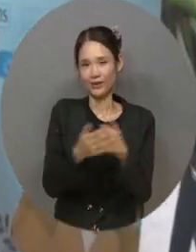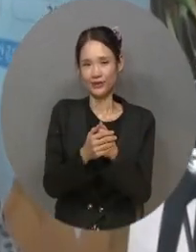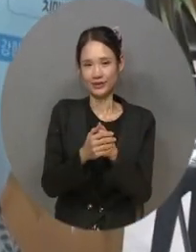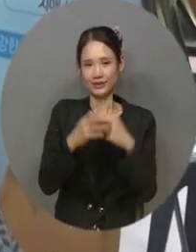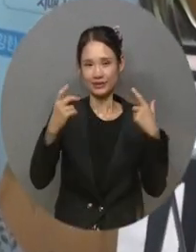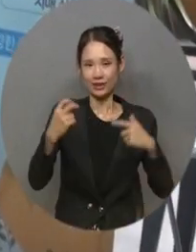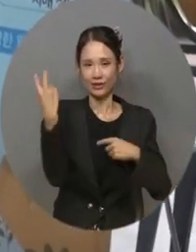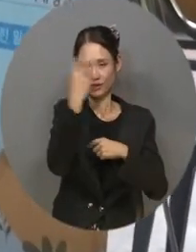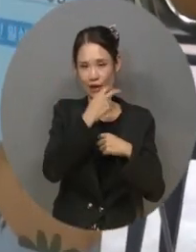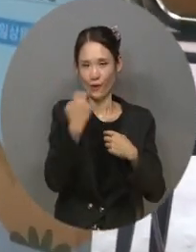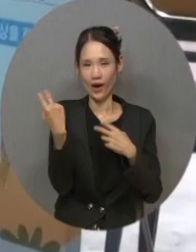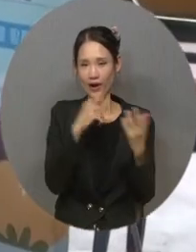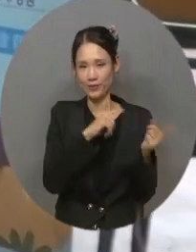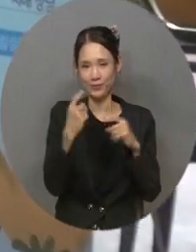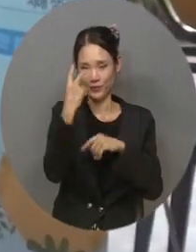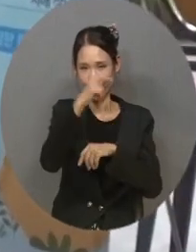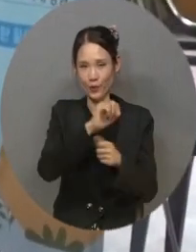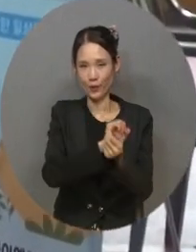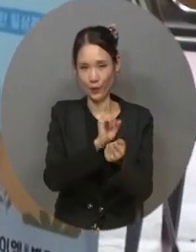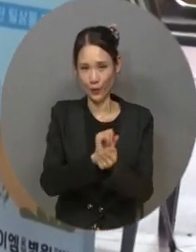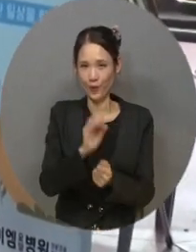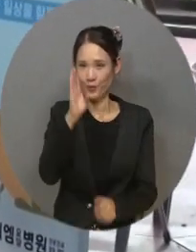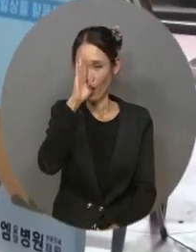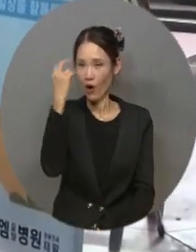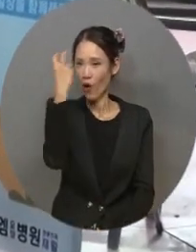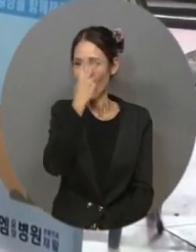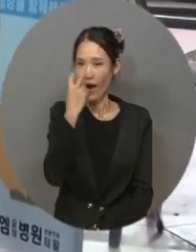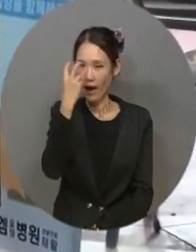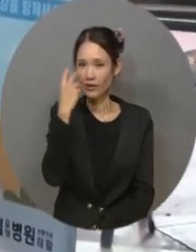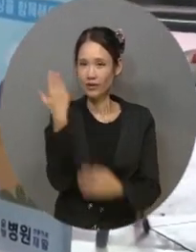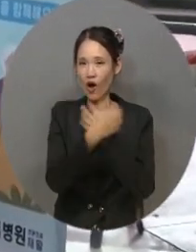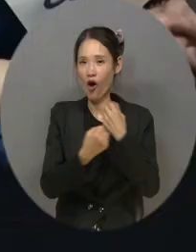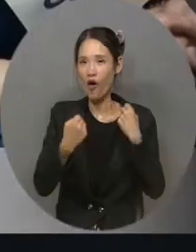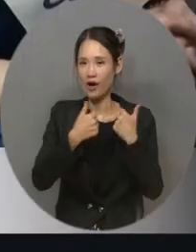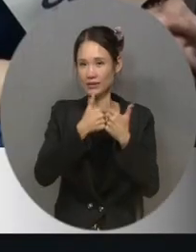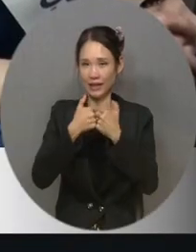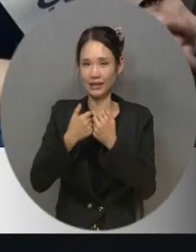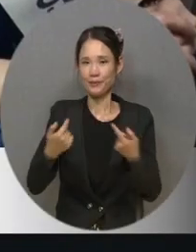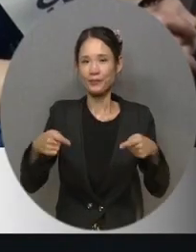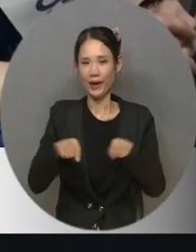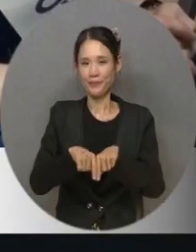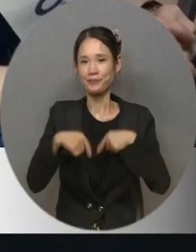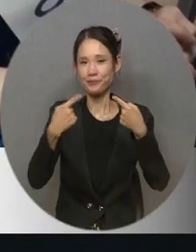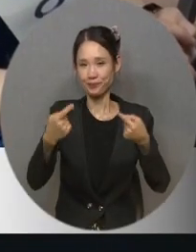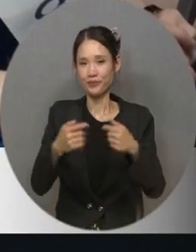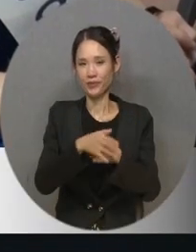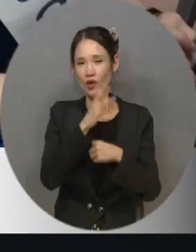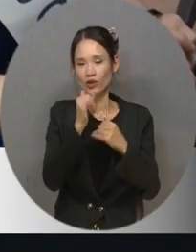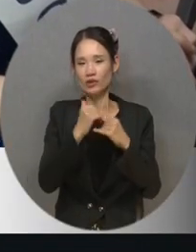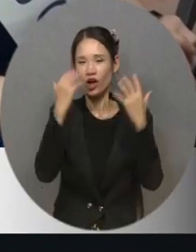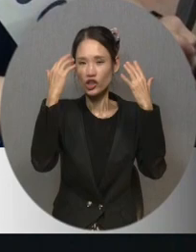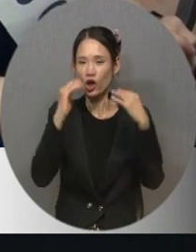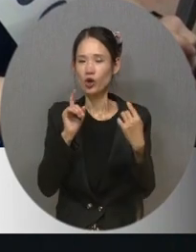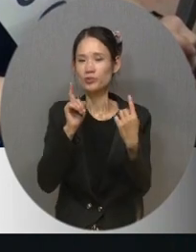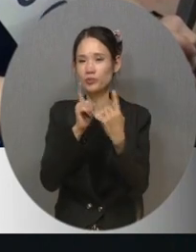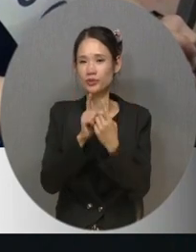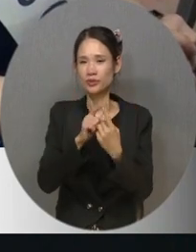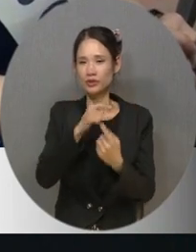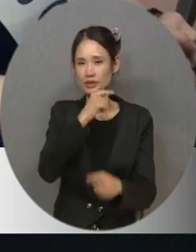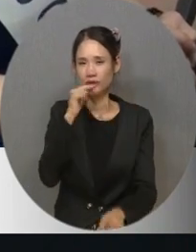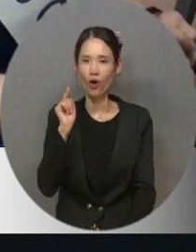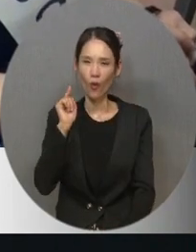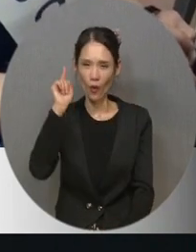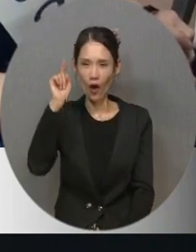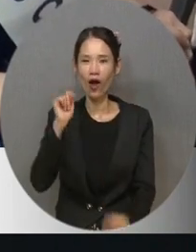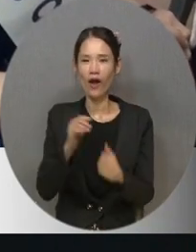요양병원은 노인들의 감염병 관리, 건강 상담으로 함께했습니다. 어르신들 여름 맞이로 고혈압이나